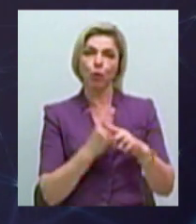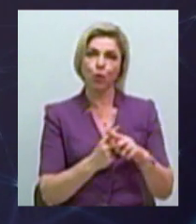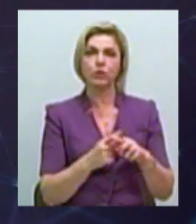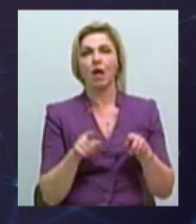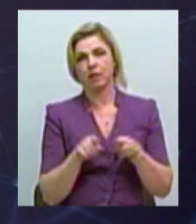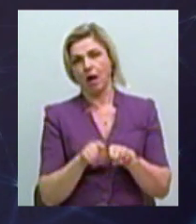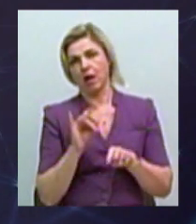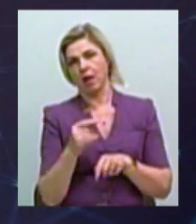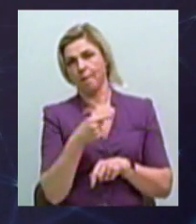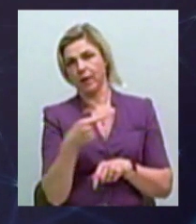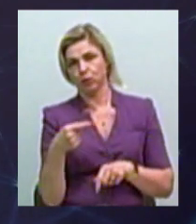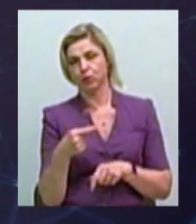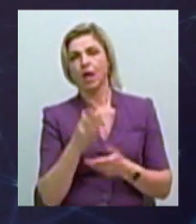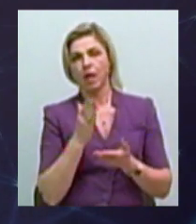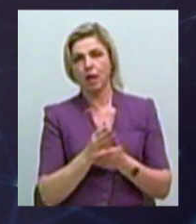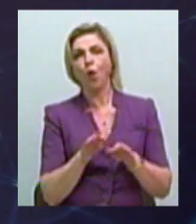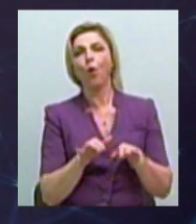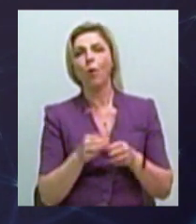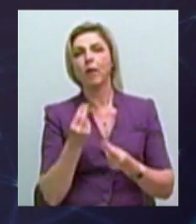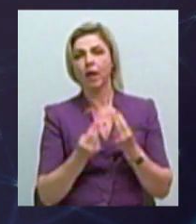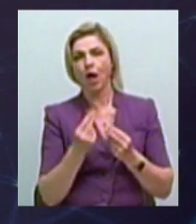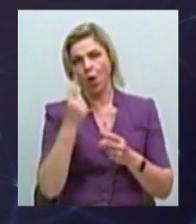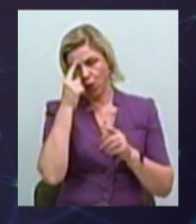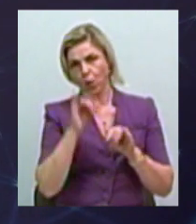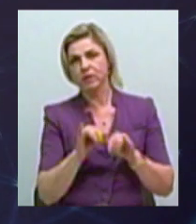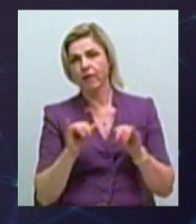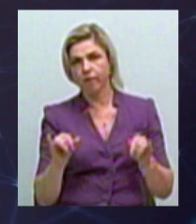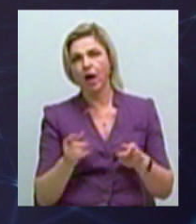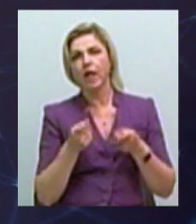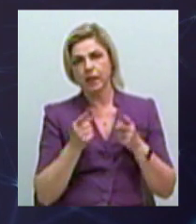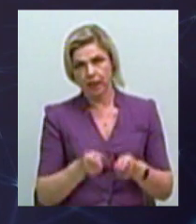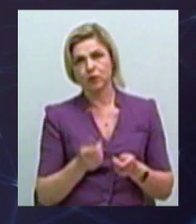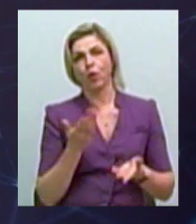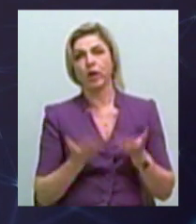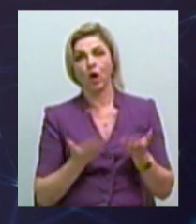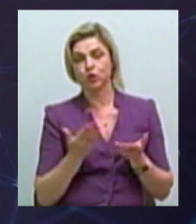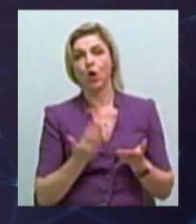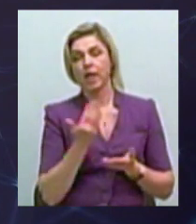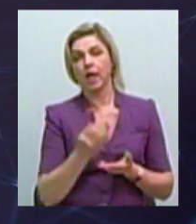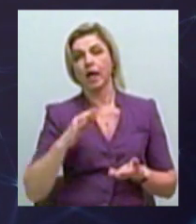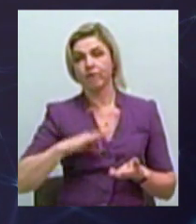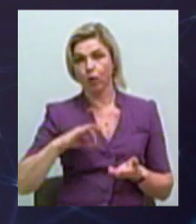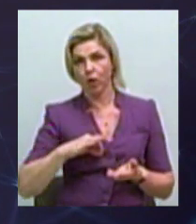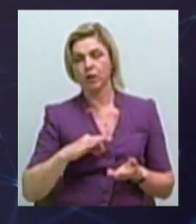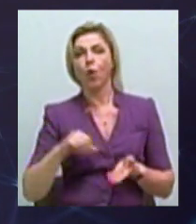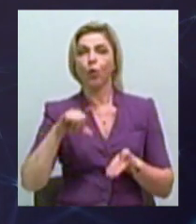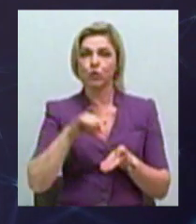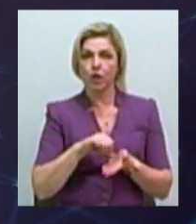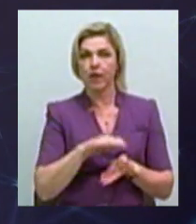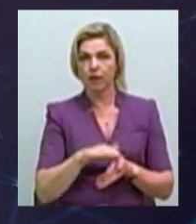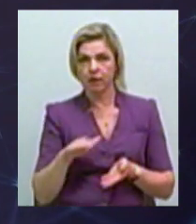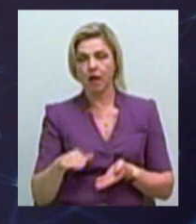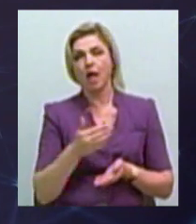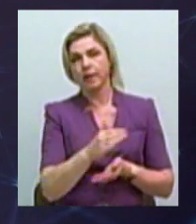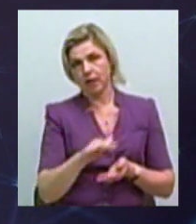зі знаком «мінус». Є такі комп'ютерні ігри, розвивальні, які дійсно, якщо їх використовувати, залучати до того дитину,